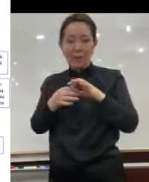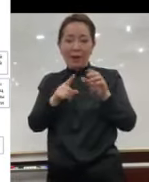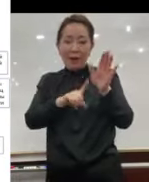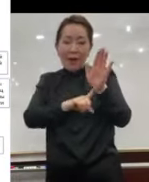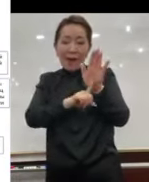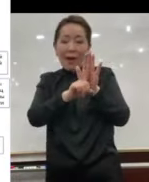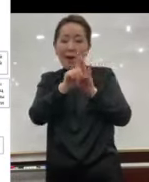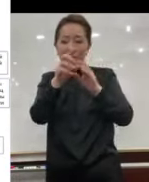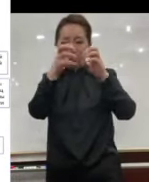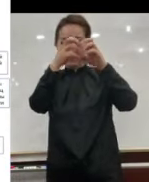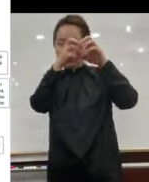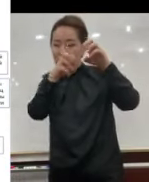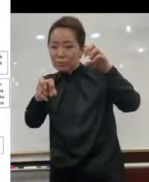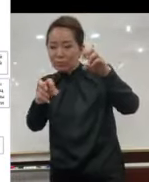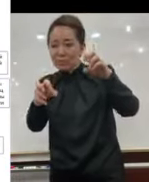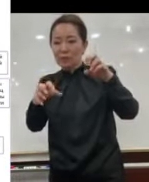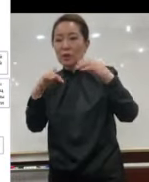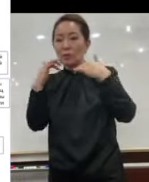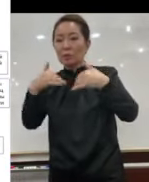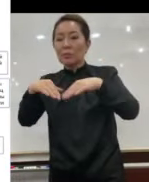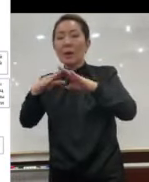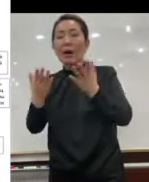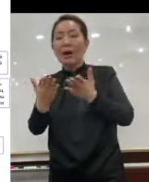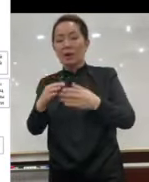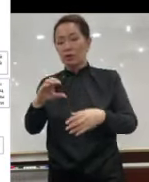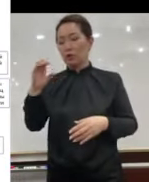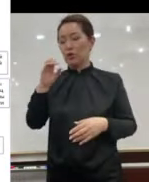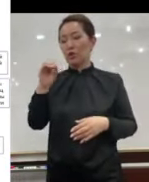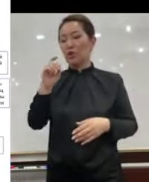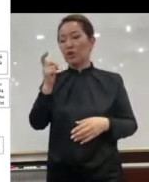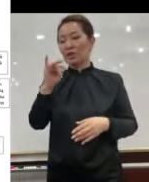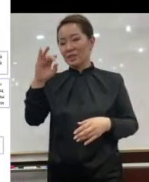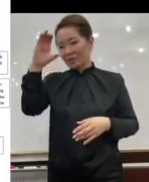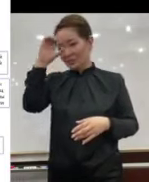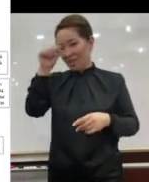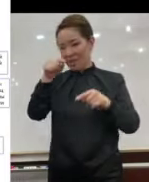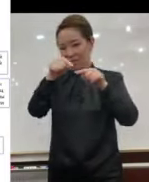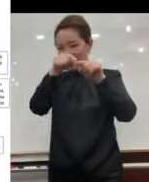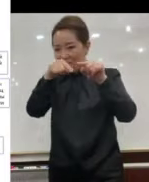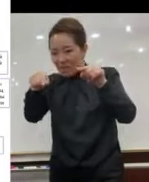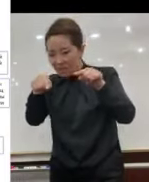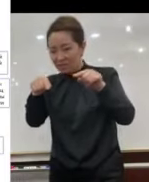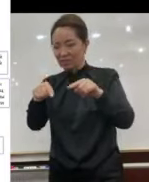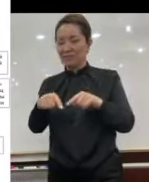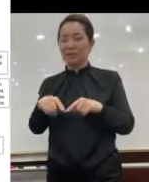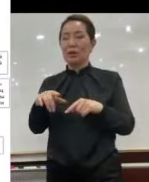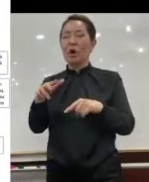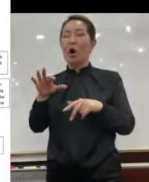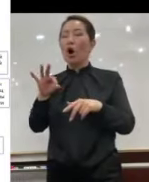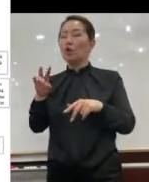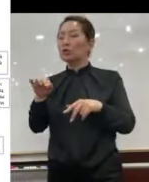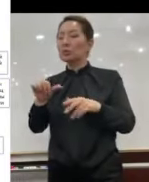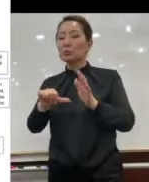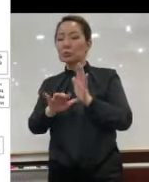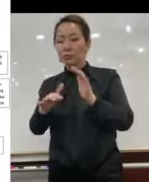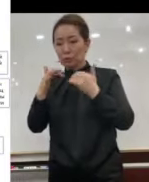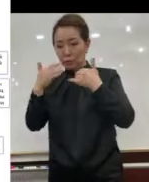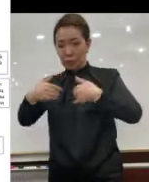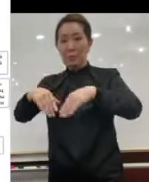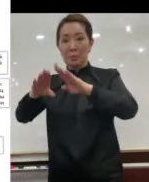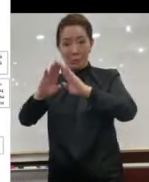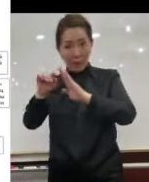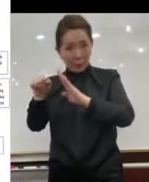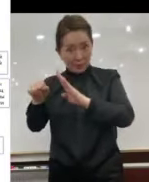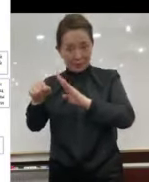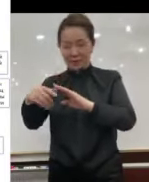сайдын удирдлагад оролцоод энэ зөвлөл орон тооны бус зөвлөл байгуулагдсан. Ийм одоо томоохон ач холбогдол одоо засгийн